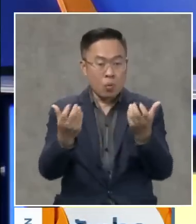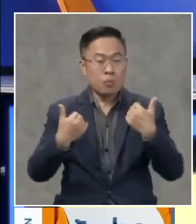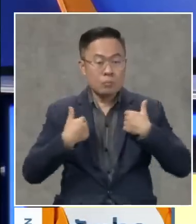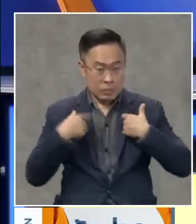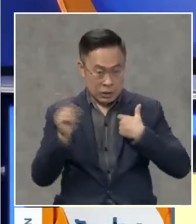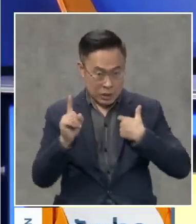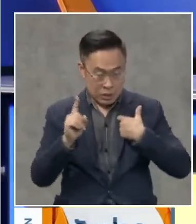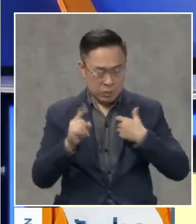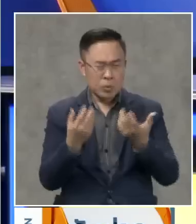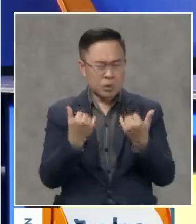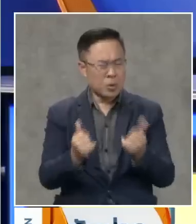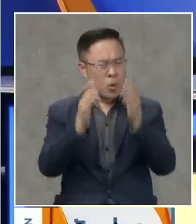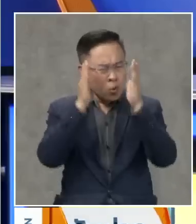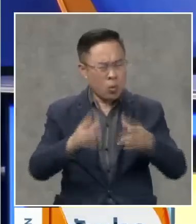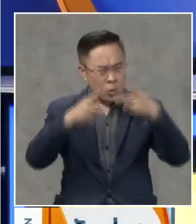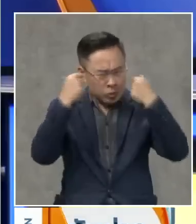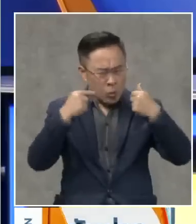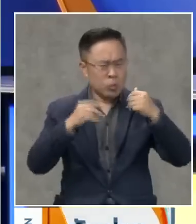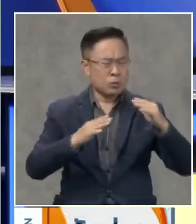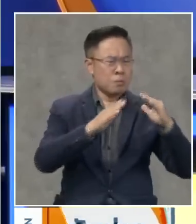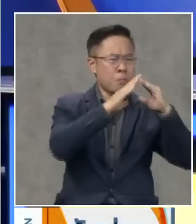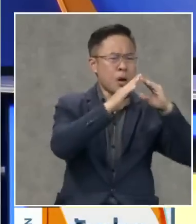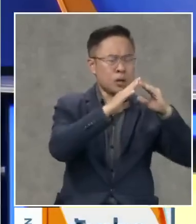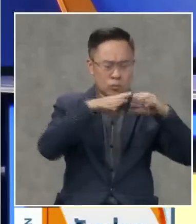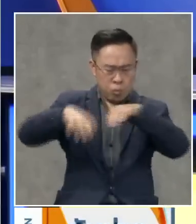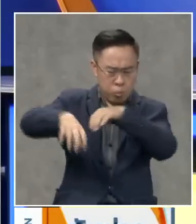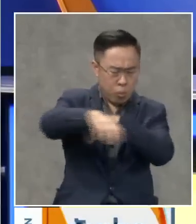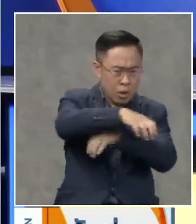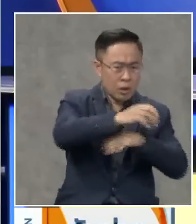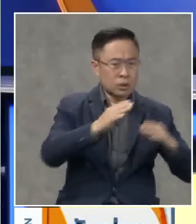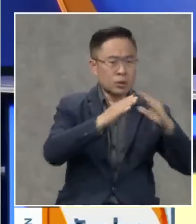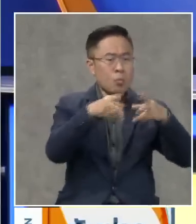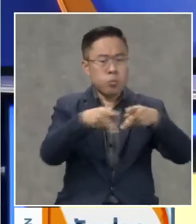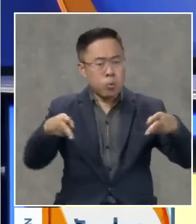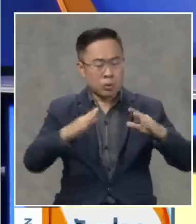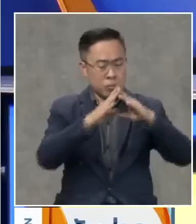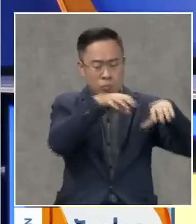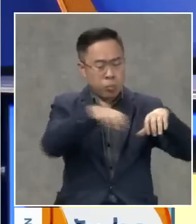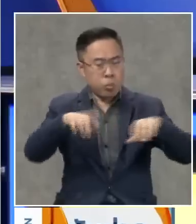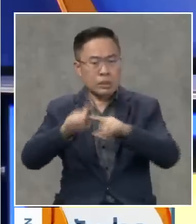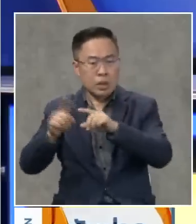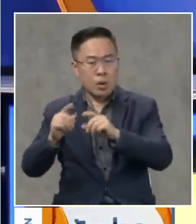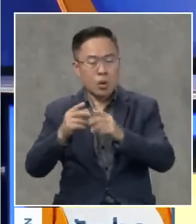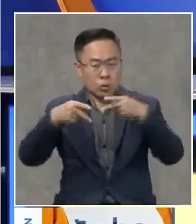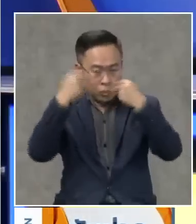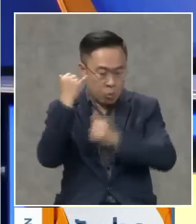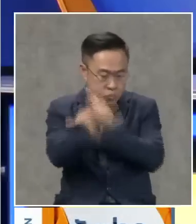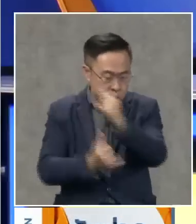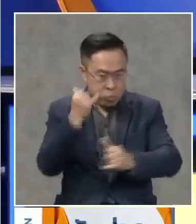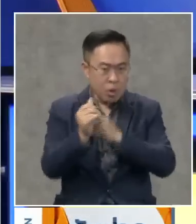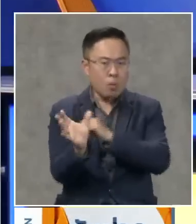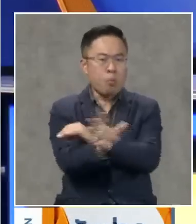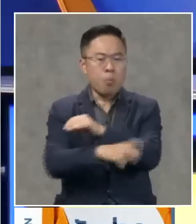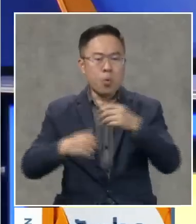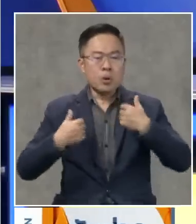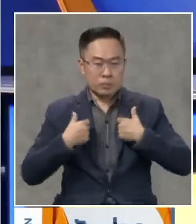ยนี้โจรชุมเหมือนกันนะคะตามหมู่บ้านตามชุมชนที่พักต่างๆโจรยังมาเลยค่ะคนเยอะเท่าไหร่โจรก็ไม่หวั่นคุณผู้ชมคะเ